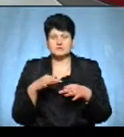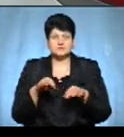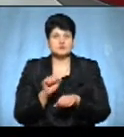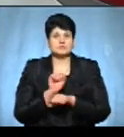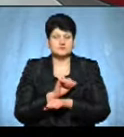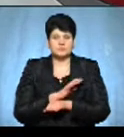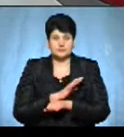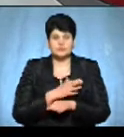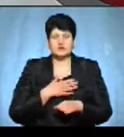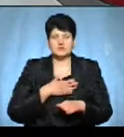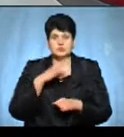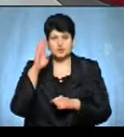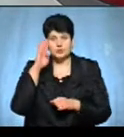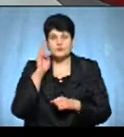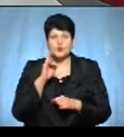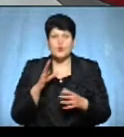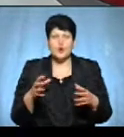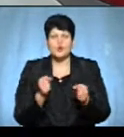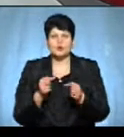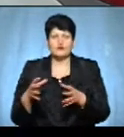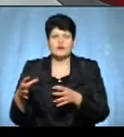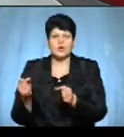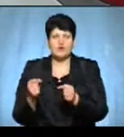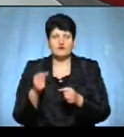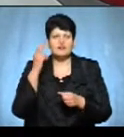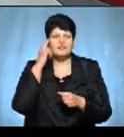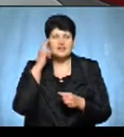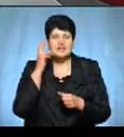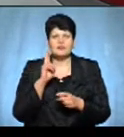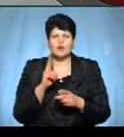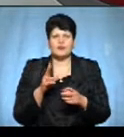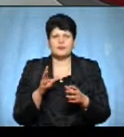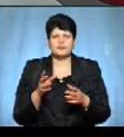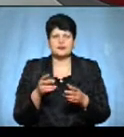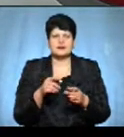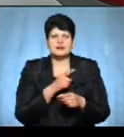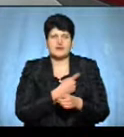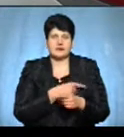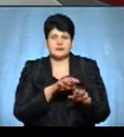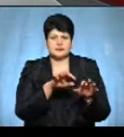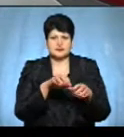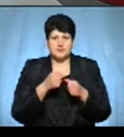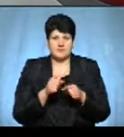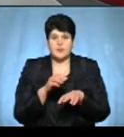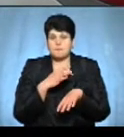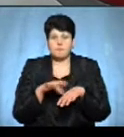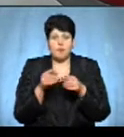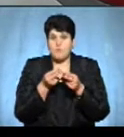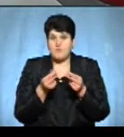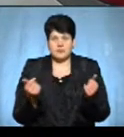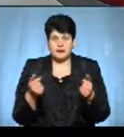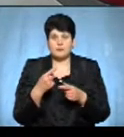був абсолютно. І наших хлопців, кого виловлювали по Києву, кого витягували з лікарень, і вони безслідно пропадали.